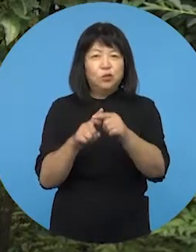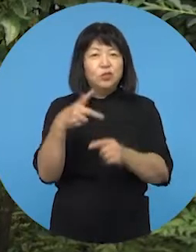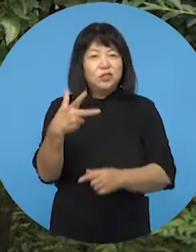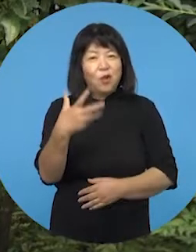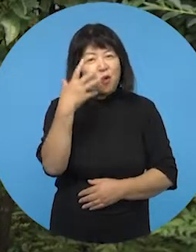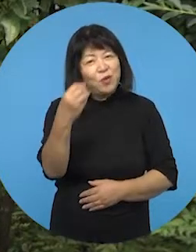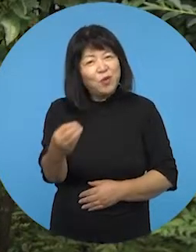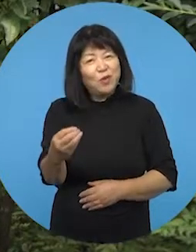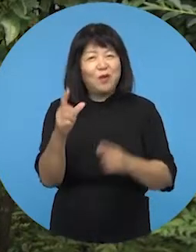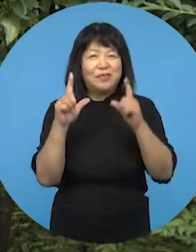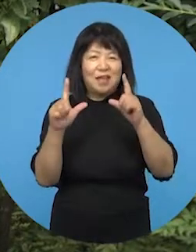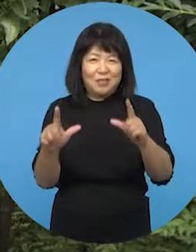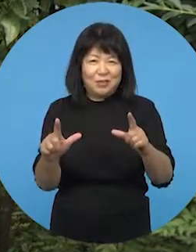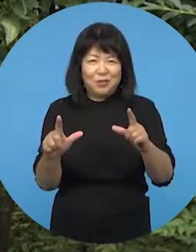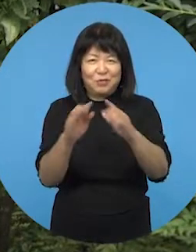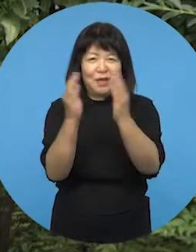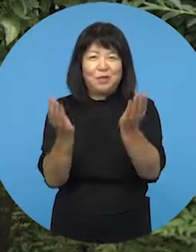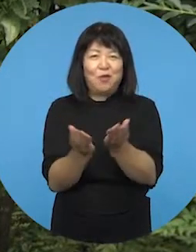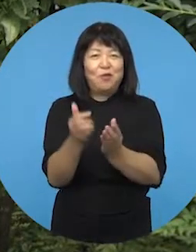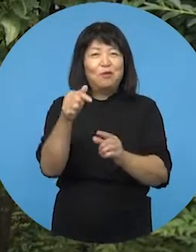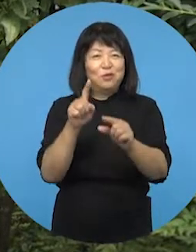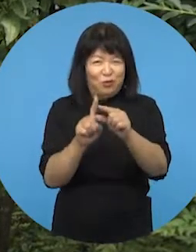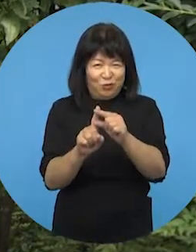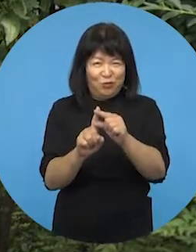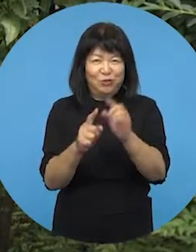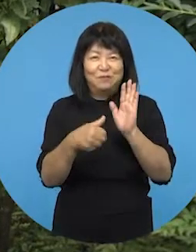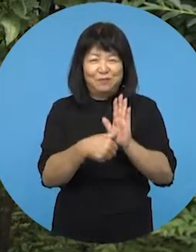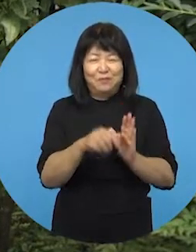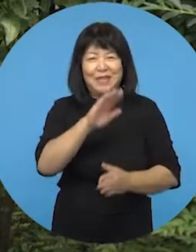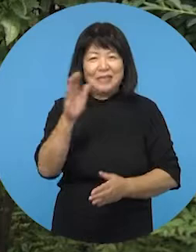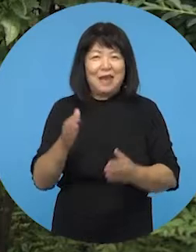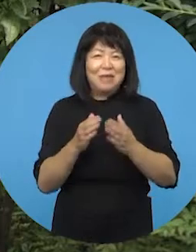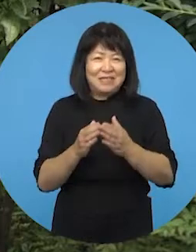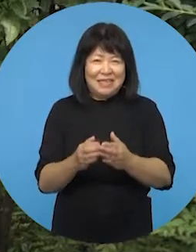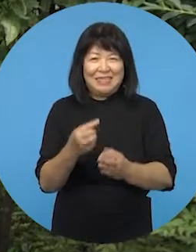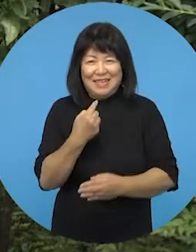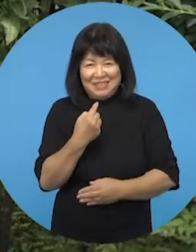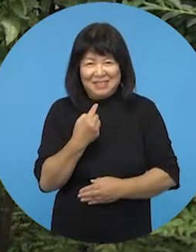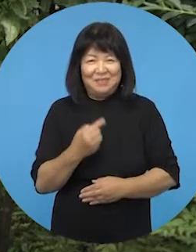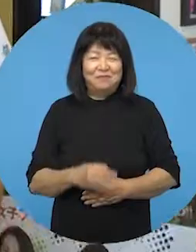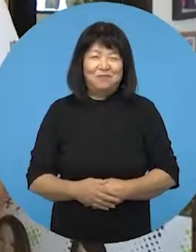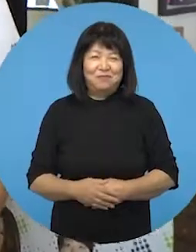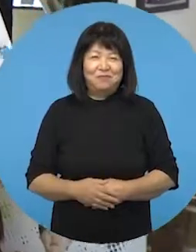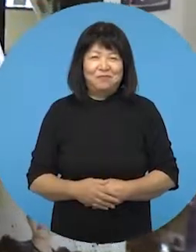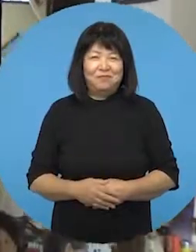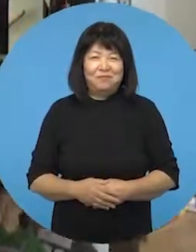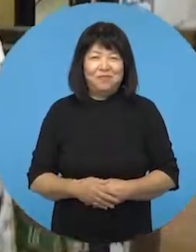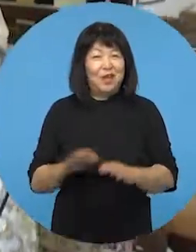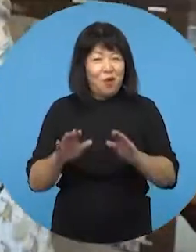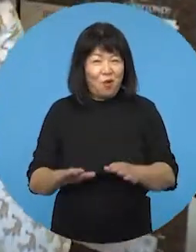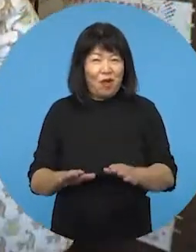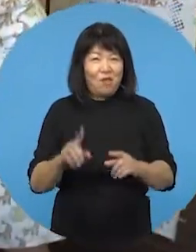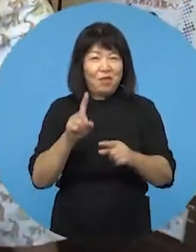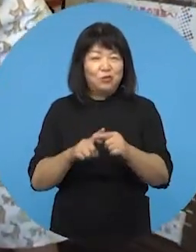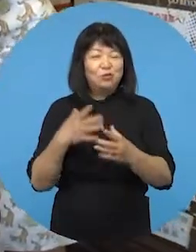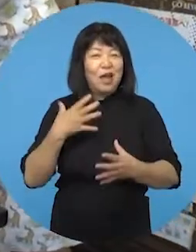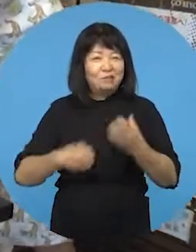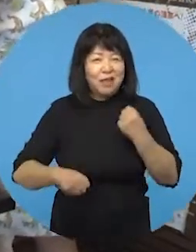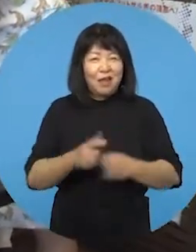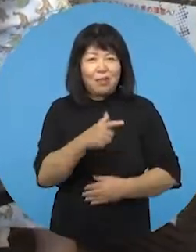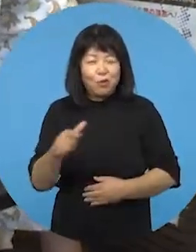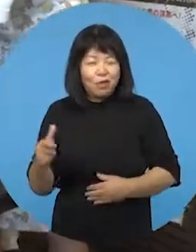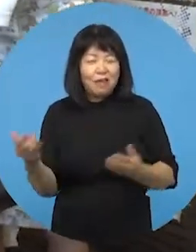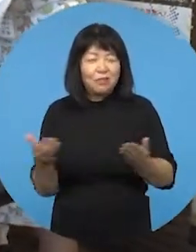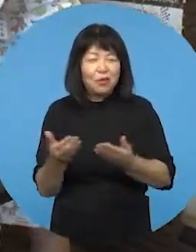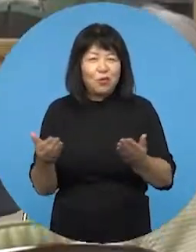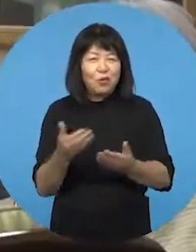中市の魅力をお伝えするテレビ広報まるごと府中、キャスターの山崎彩です。今回は中学生がさまざま